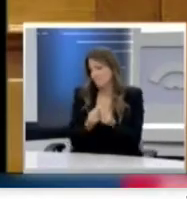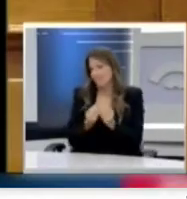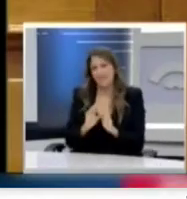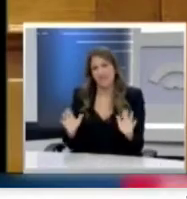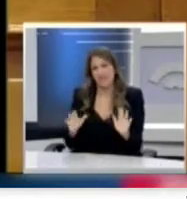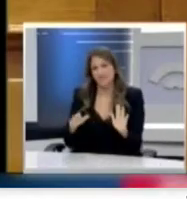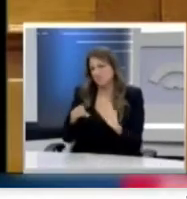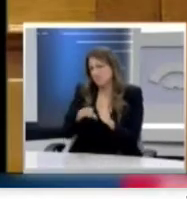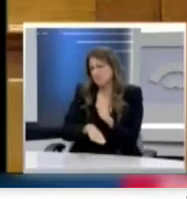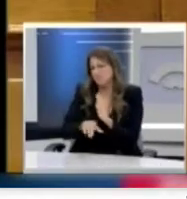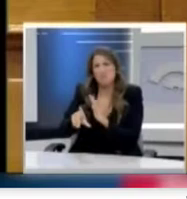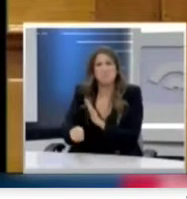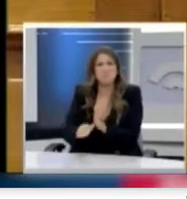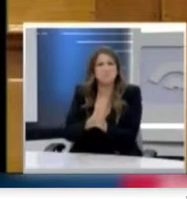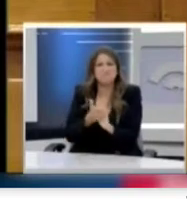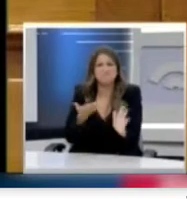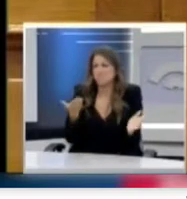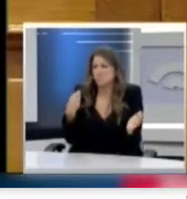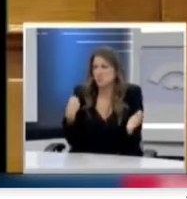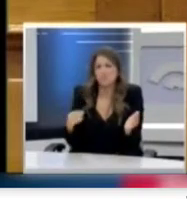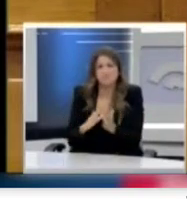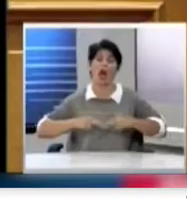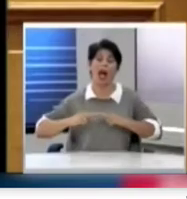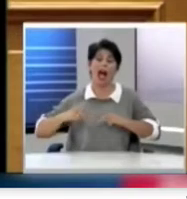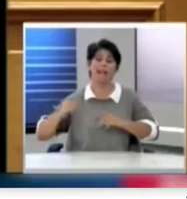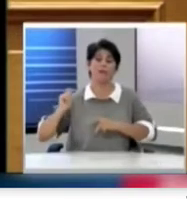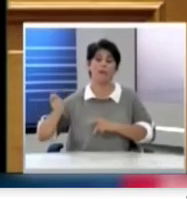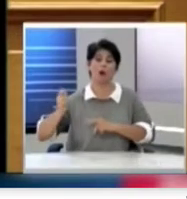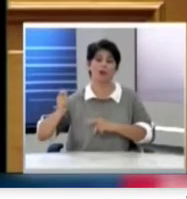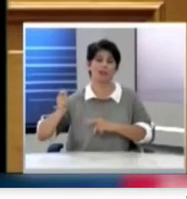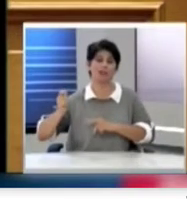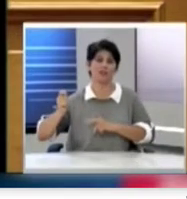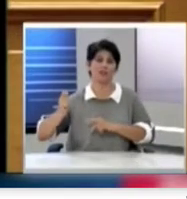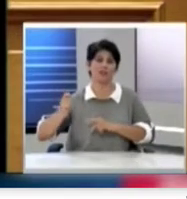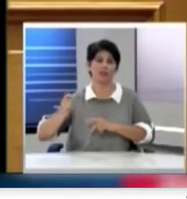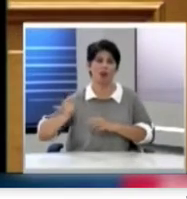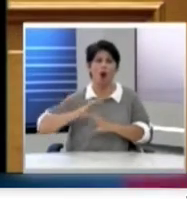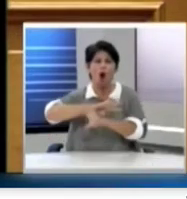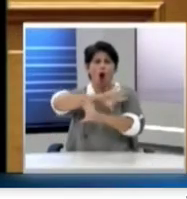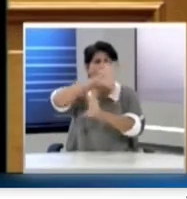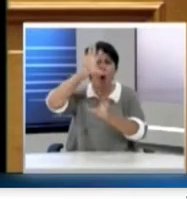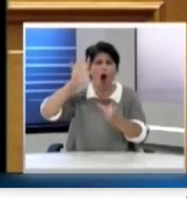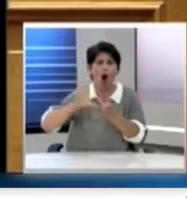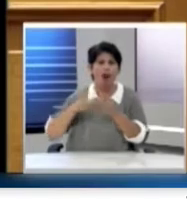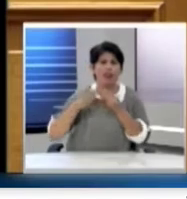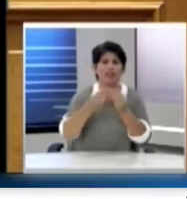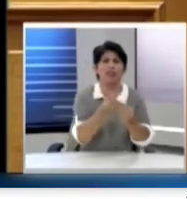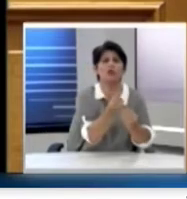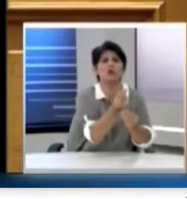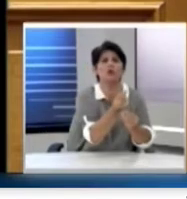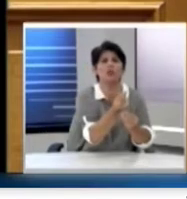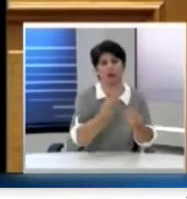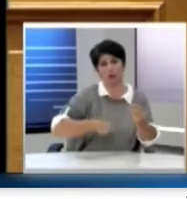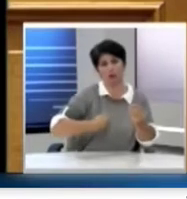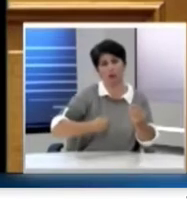των περιστάσεων και των αναγκών της ελληνικής κοινωνίας. Γη και είδωρ στους λίγους. Βασικός στόχος του σχεδίου